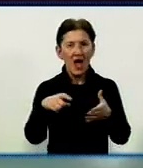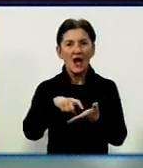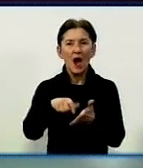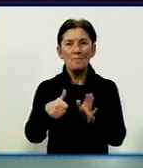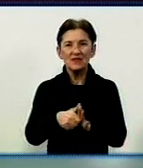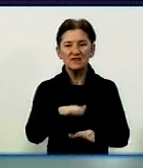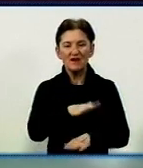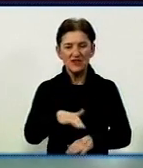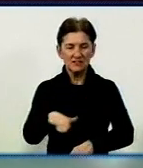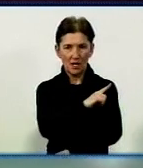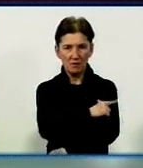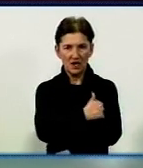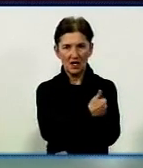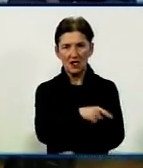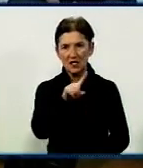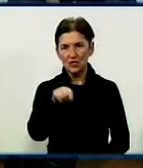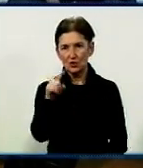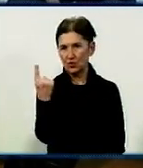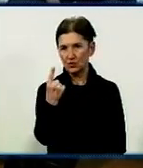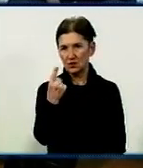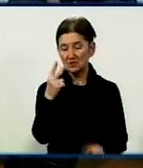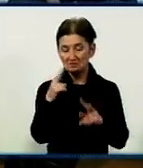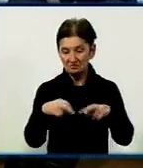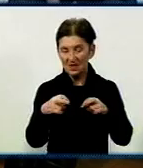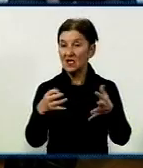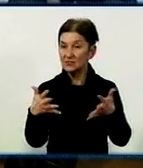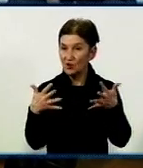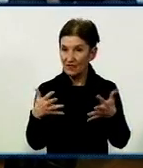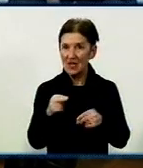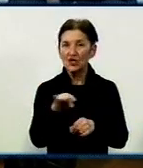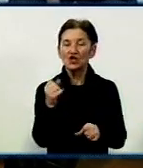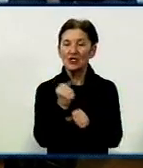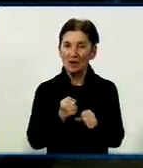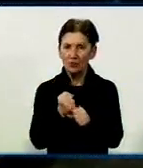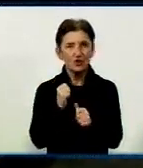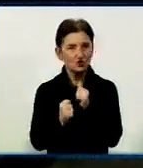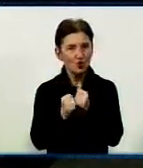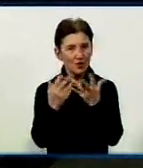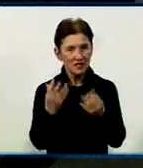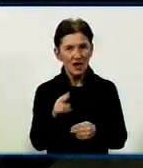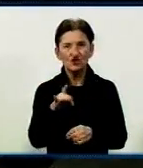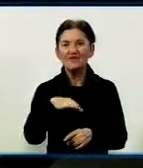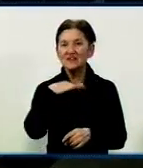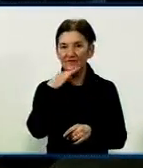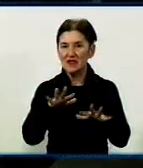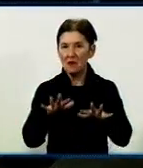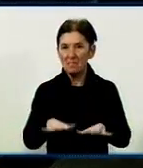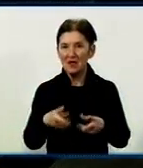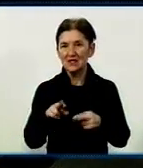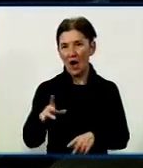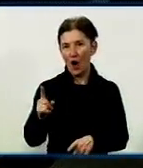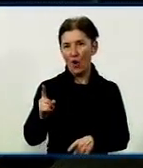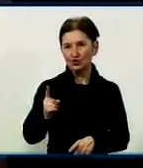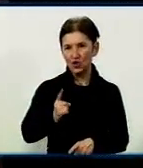дитячої поліклініки номер 1. З'ясували, чи працюють обидва кабінети щеплень щодня та чи вистачає місця для очікування